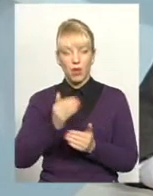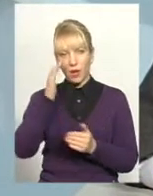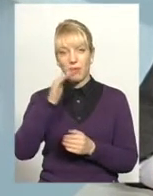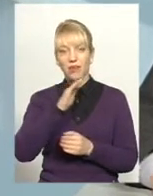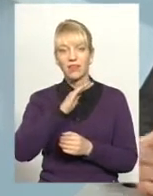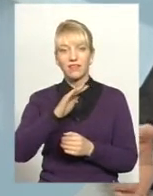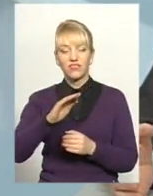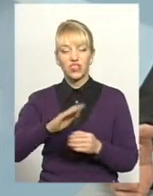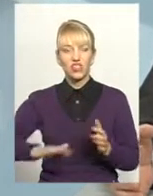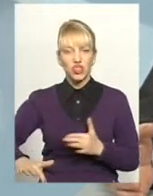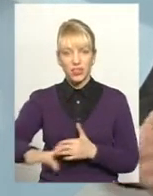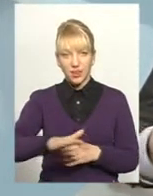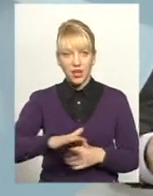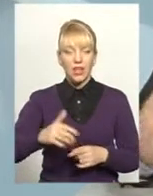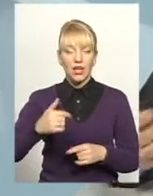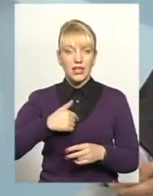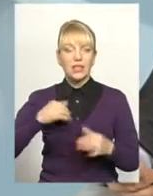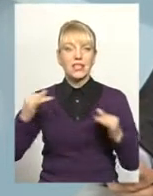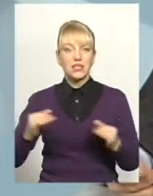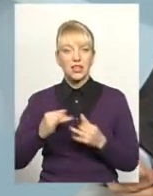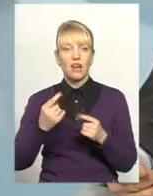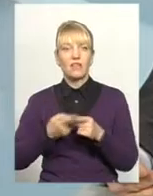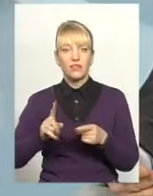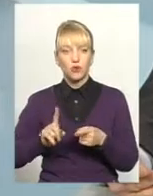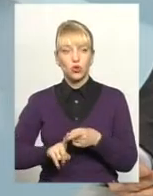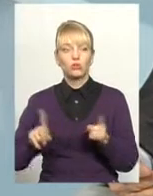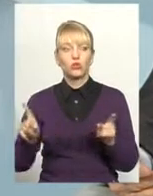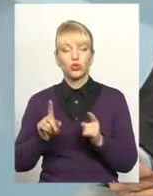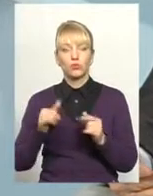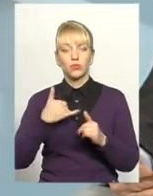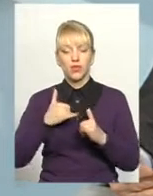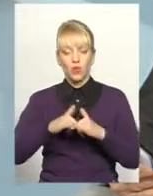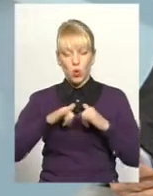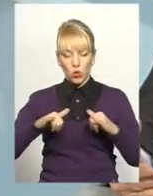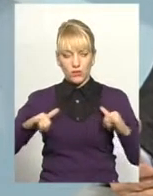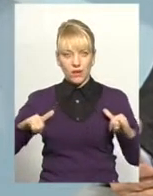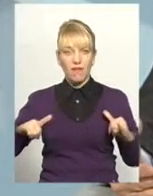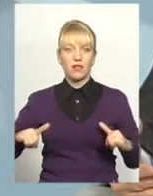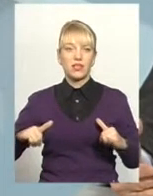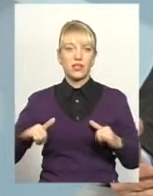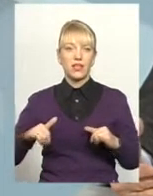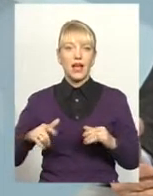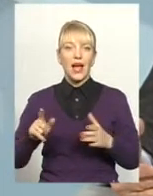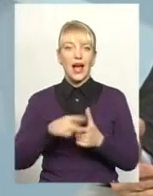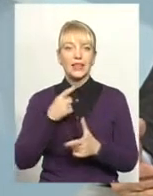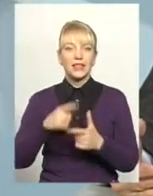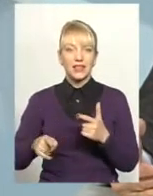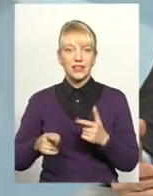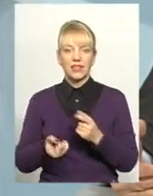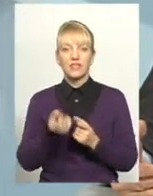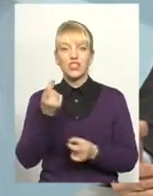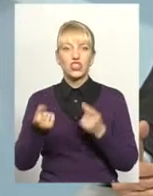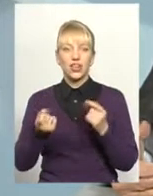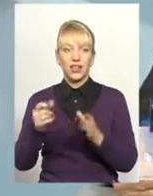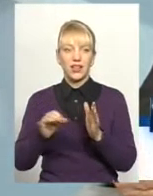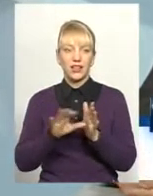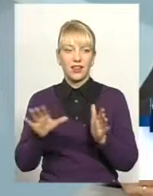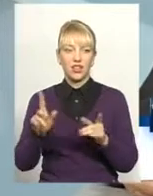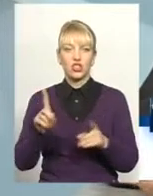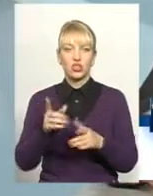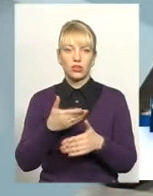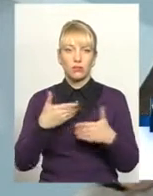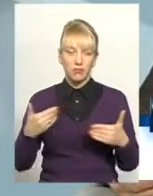я зацікавлений в тому, щоб у нас розвивались альтернативні джерела енергії, щоб